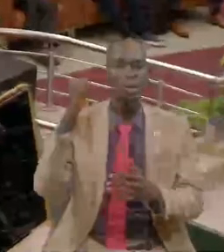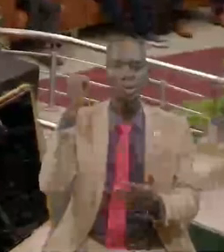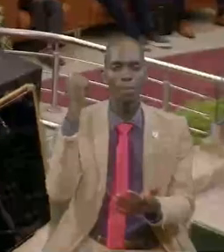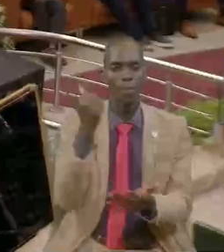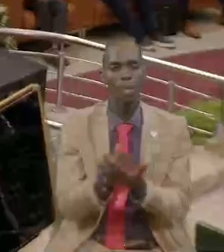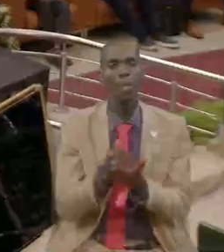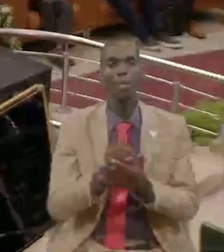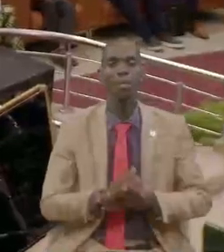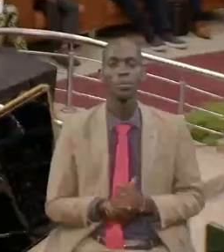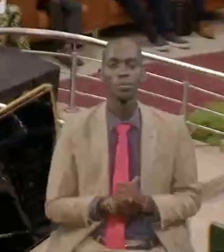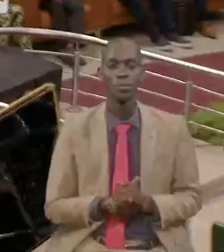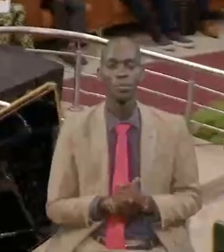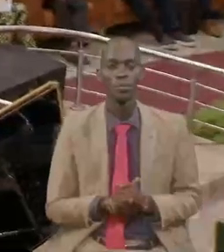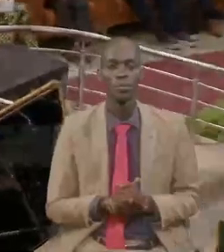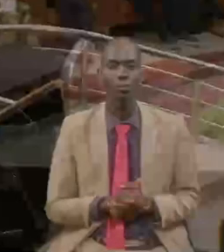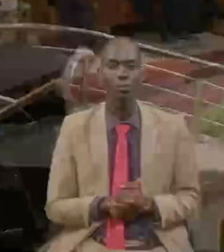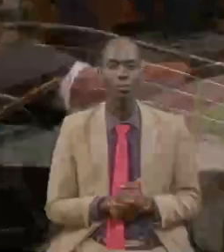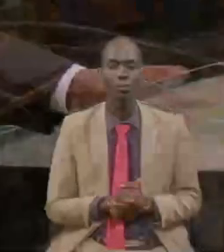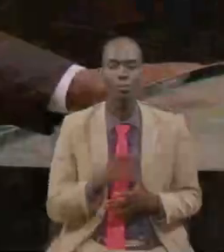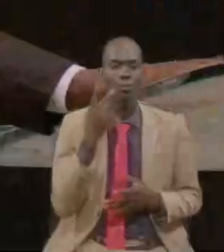les siècles. Amen.